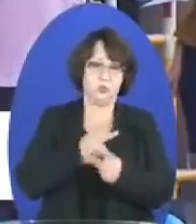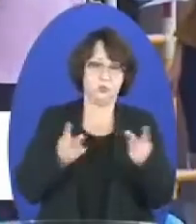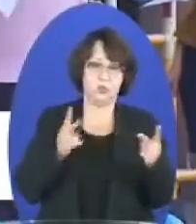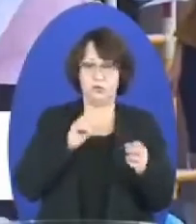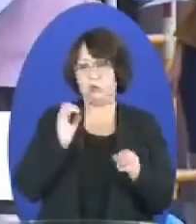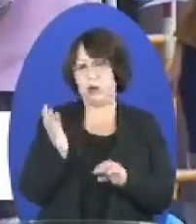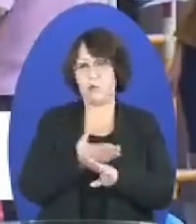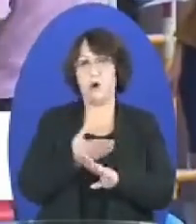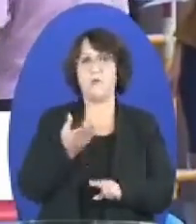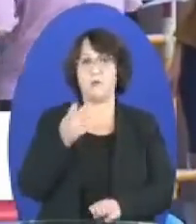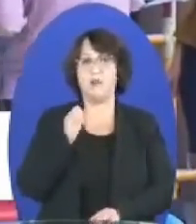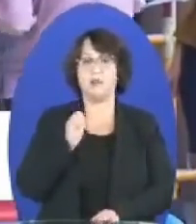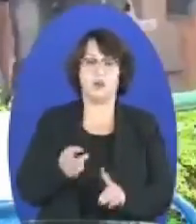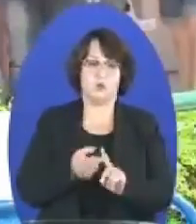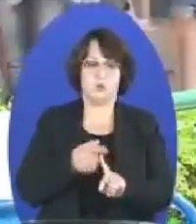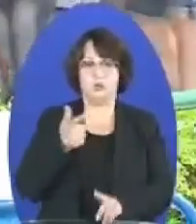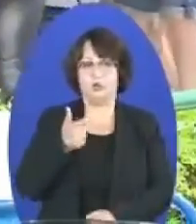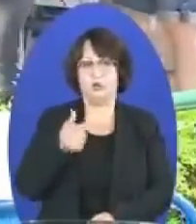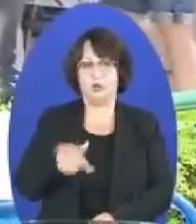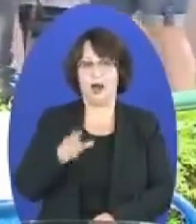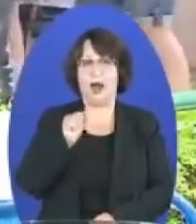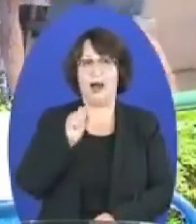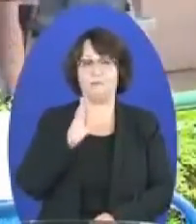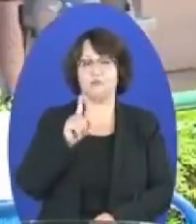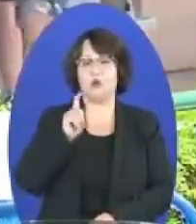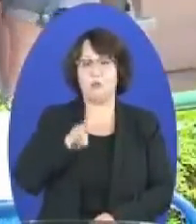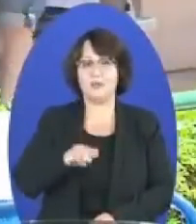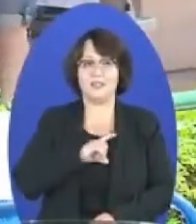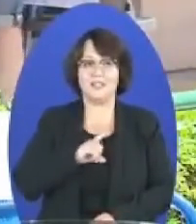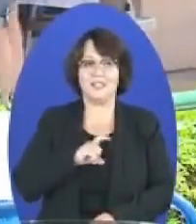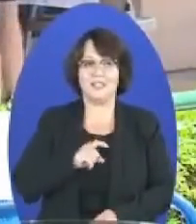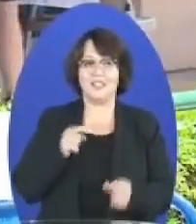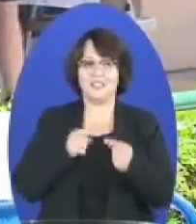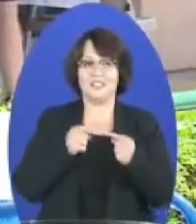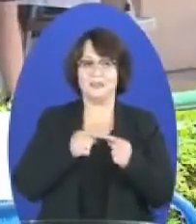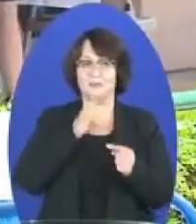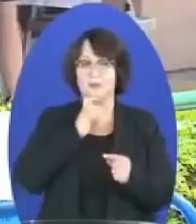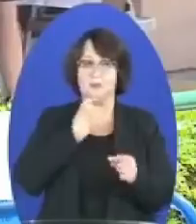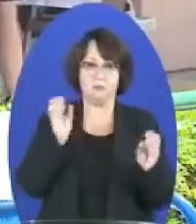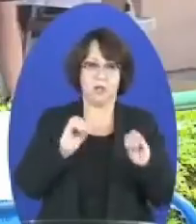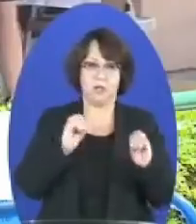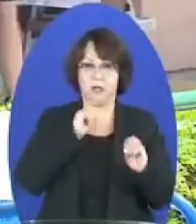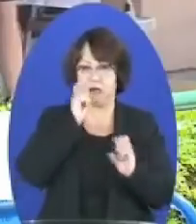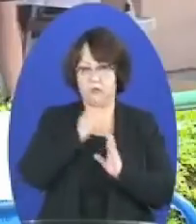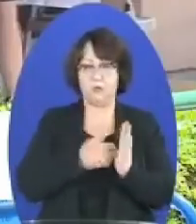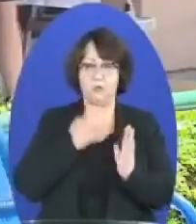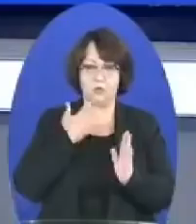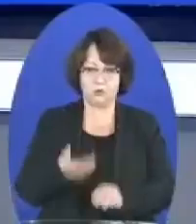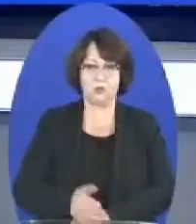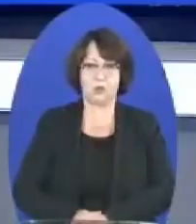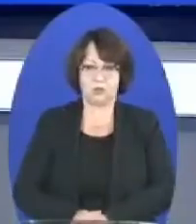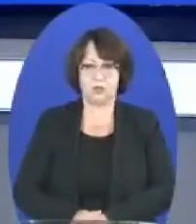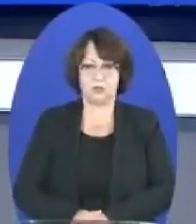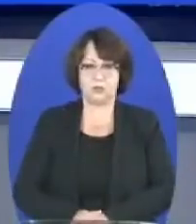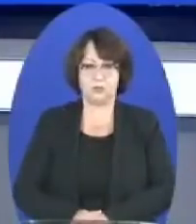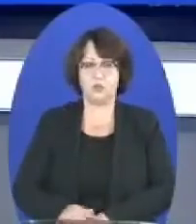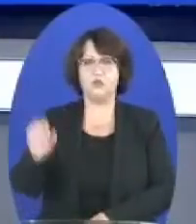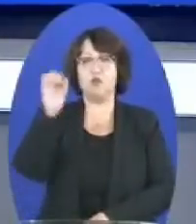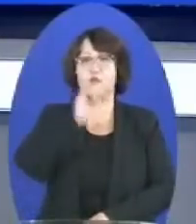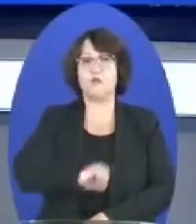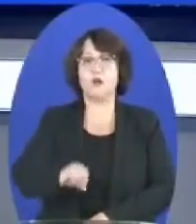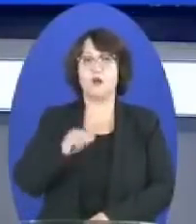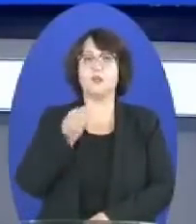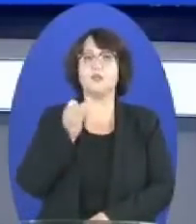үндэсний аюулгүй байдалтай холбоотой Хонконгийн автономт эрхэнд ямар нэгэн байдлаар хашлахгүй гэдэг байр сууриа хадгалж байна. Европ ТВ-ийн